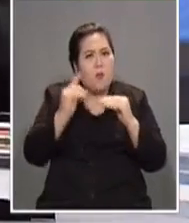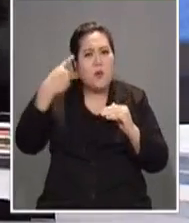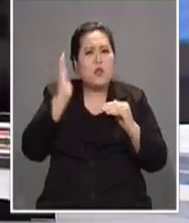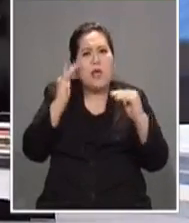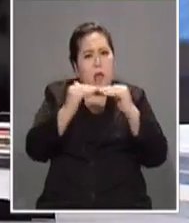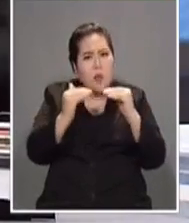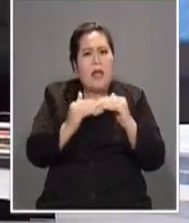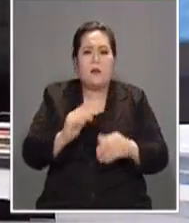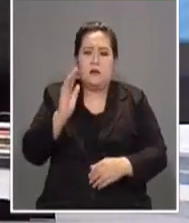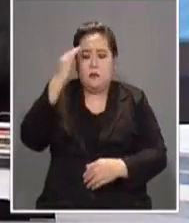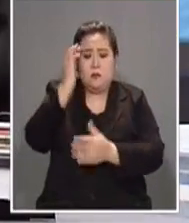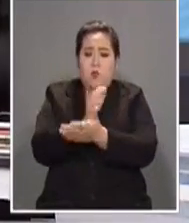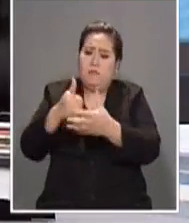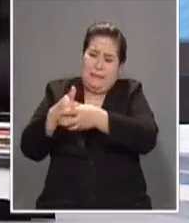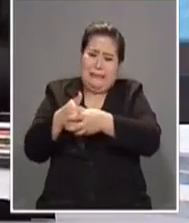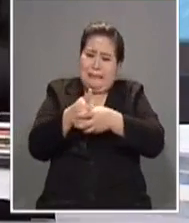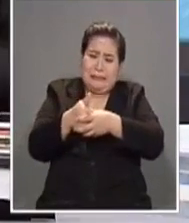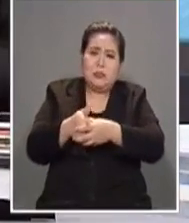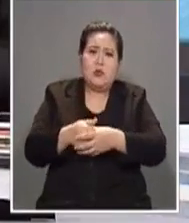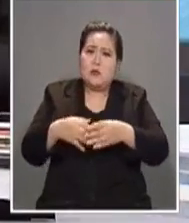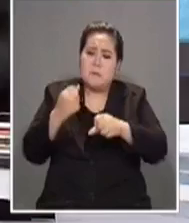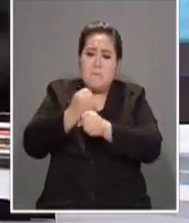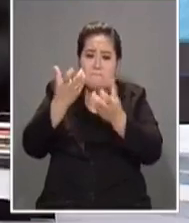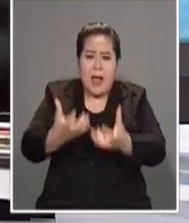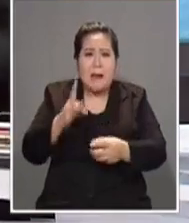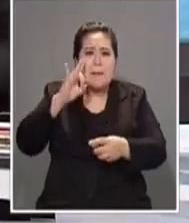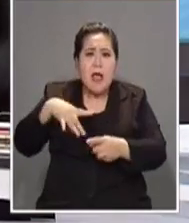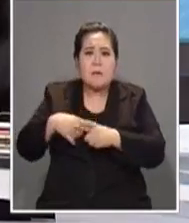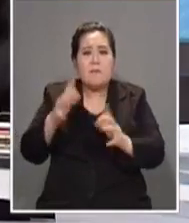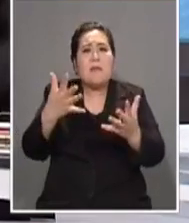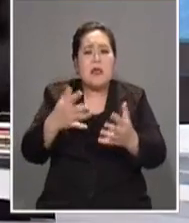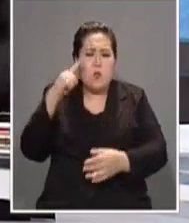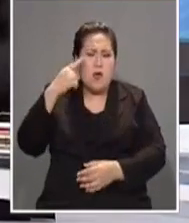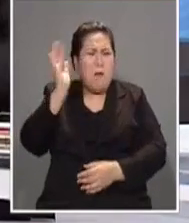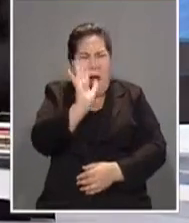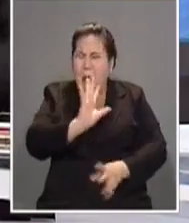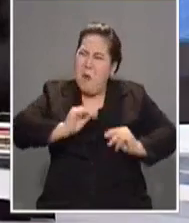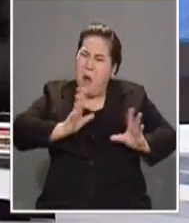เขาก็ไม่ได้จุดกระชากลากถูแต่เธอไม่ยอมเข้าแล้วก็บอกว่าตำรวจไม่เข้าใจหนู